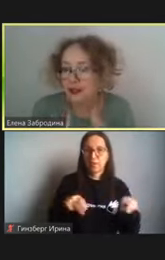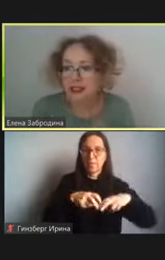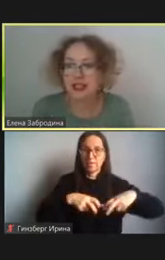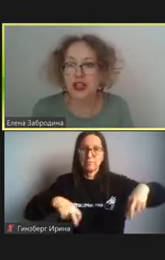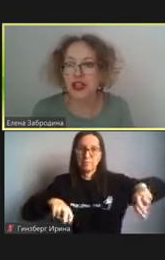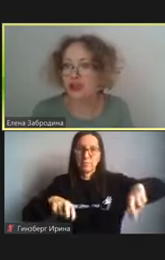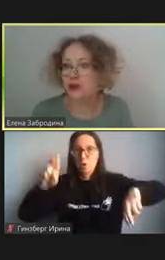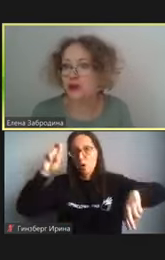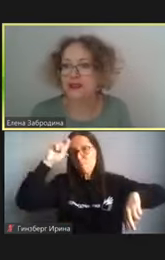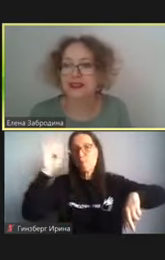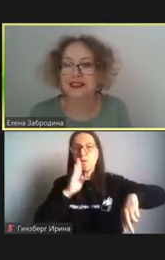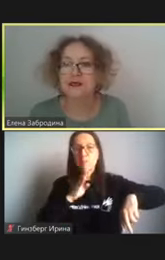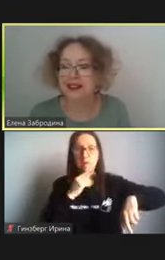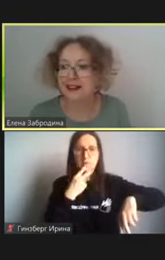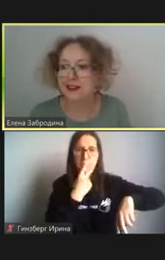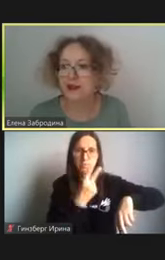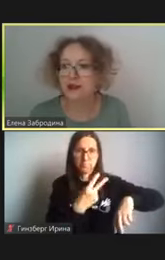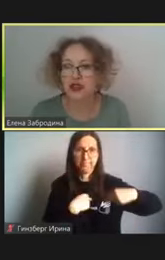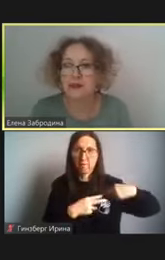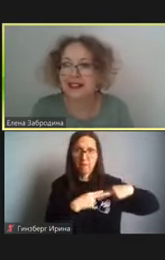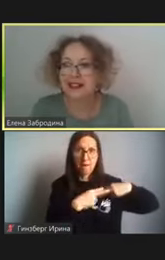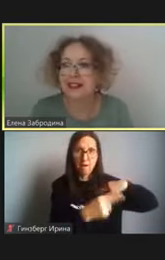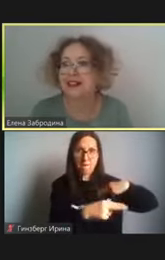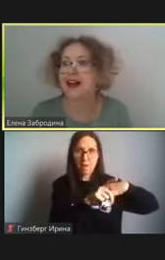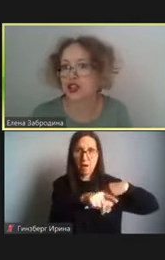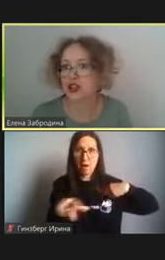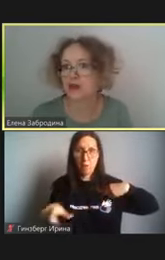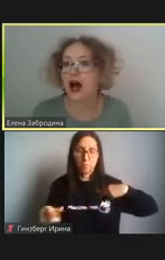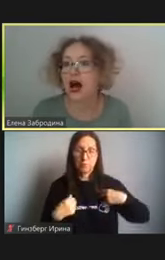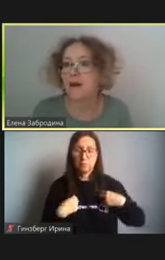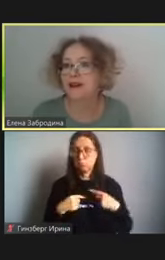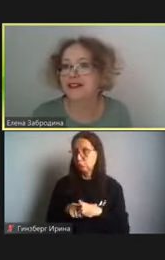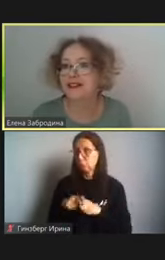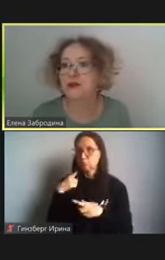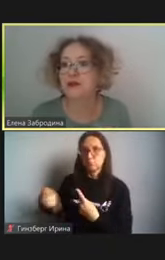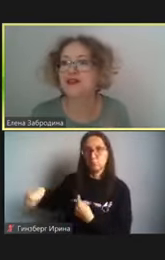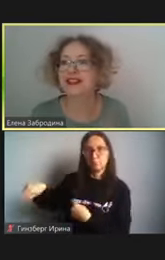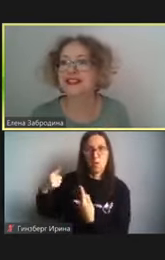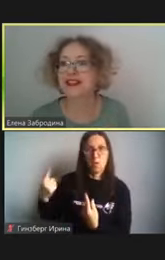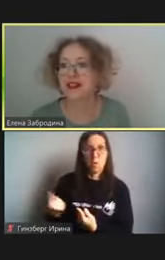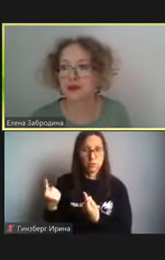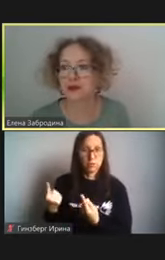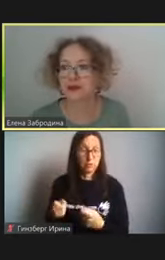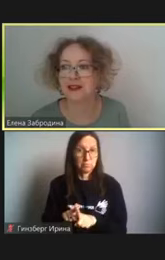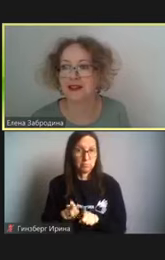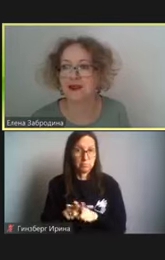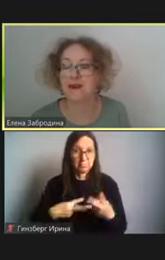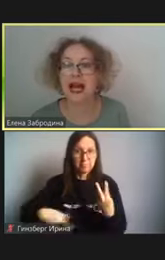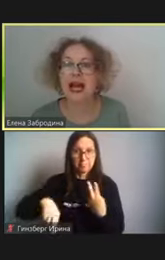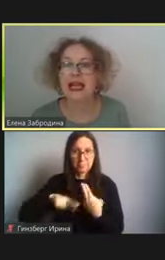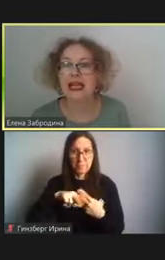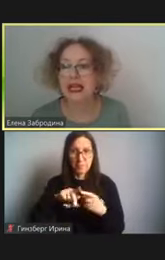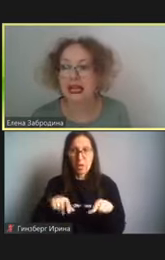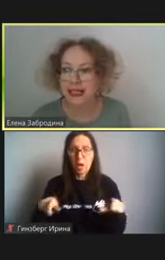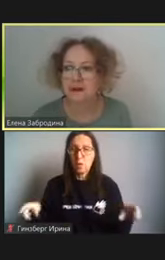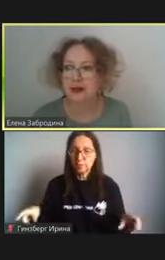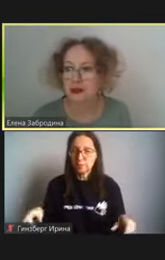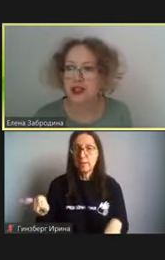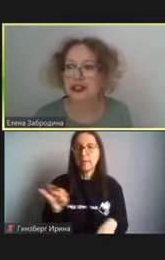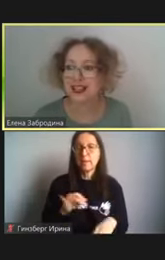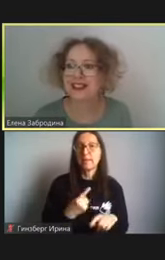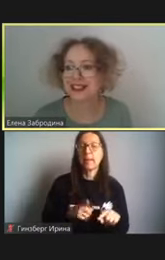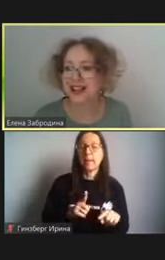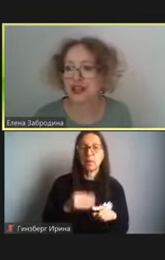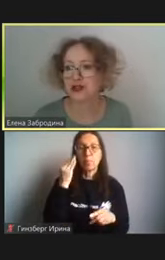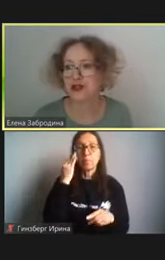вот такие же люди, земные люди, очень близкие нашему обыденному, повседневному миру. И это, по